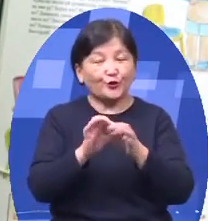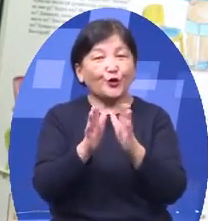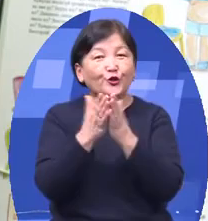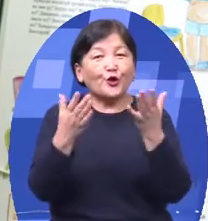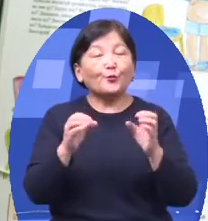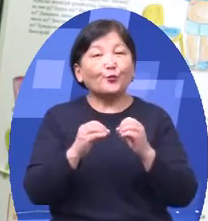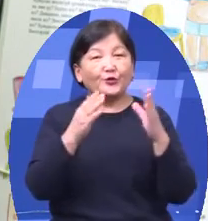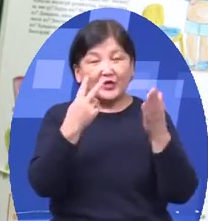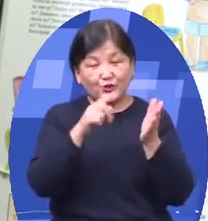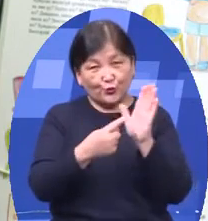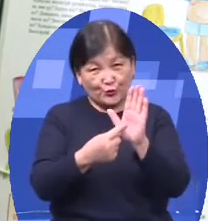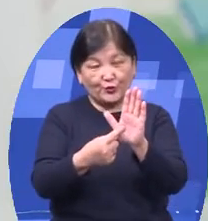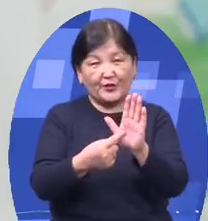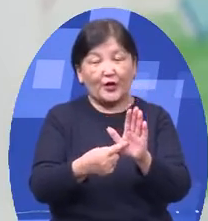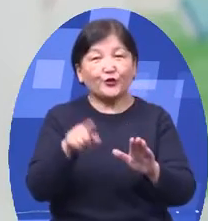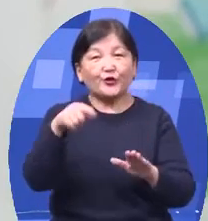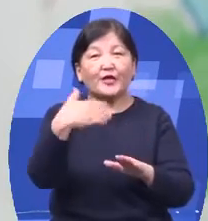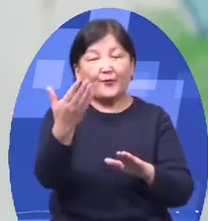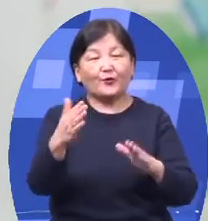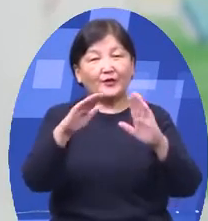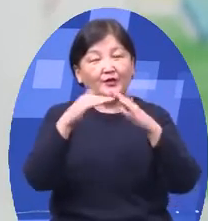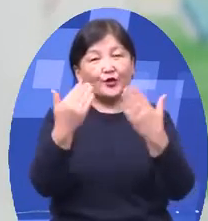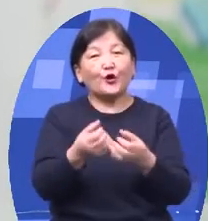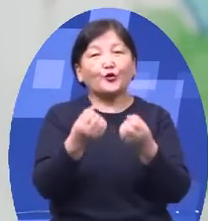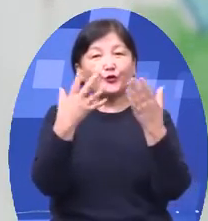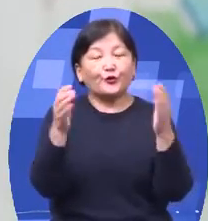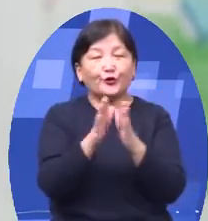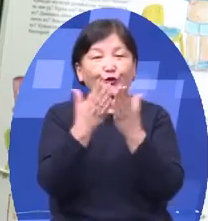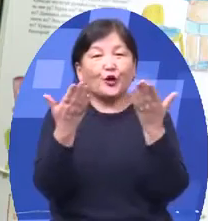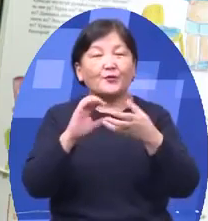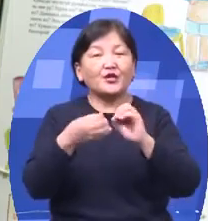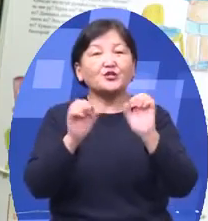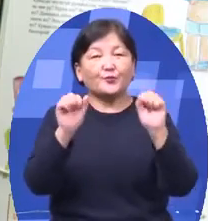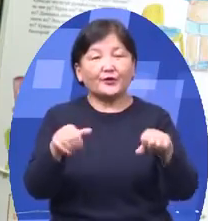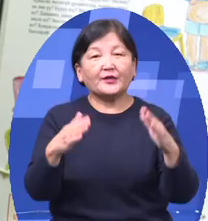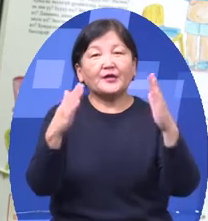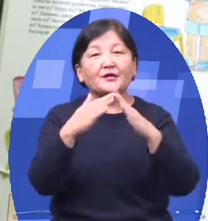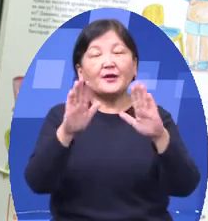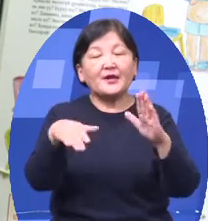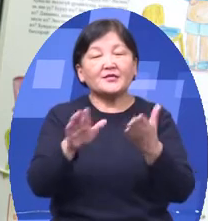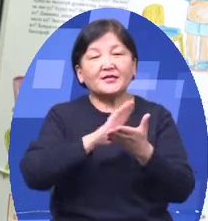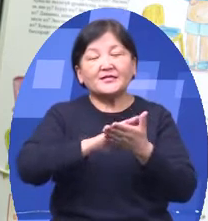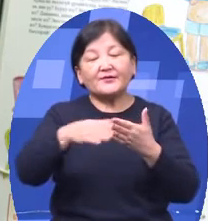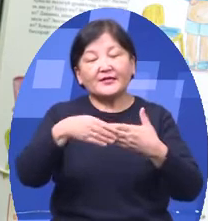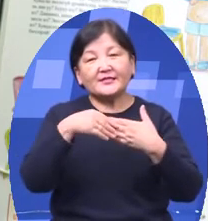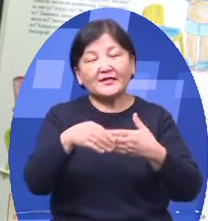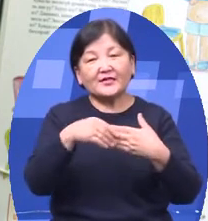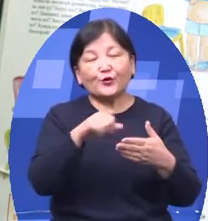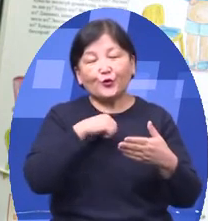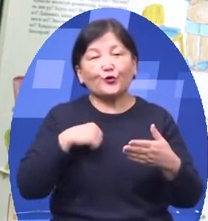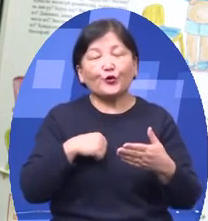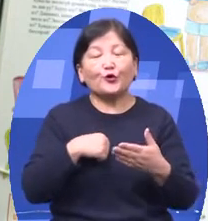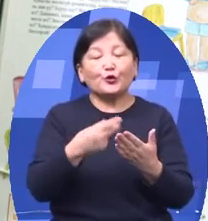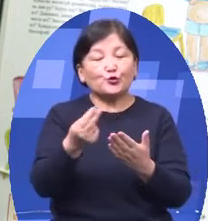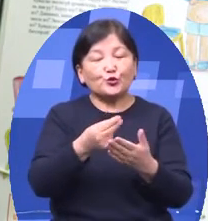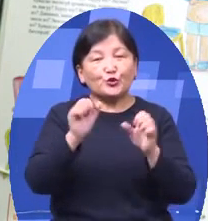холбогдлолтой нам хийж үзүүллээ. Харин та нар гэртээ олон төрлийн нам хийж олно. Гэртээ байгаа цэвэрхэн цаасаар нам хийгээд дээр нь